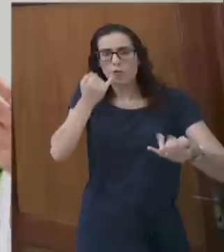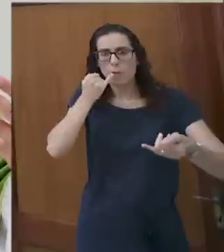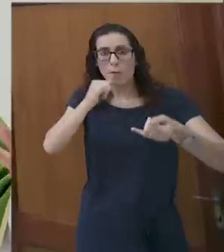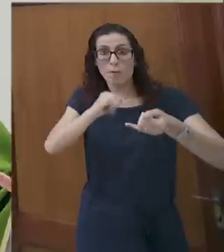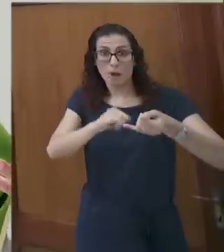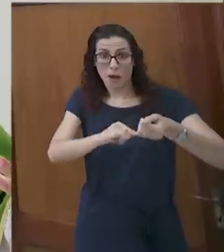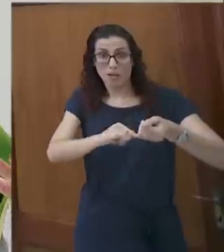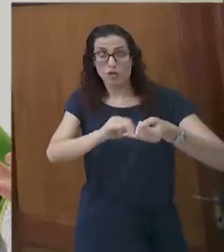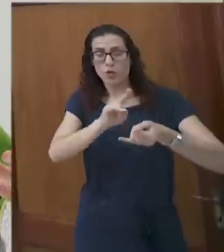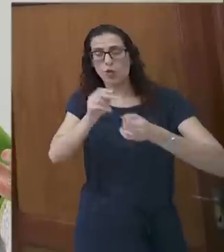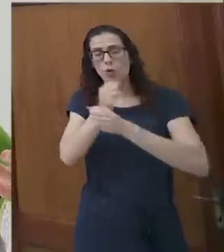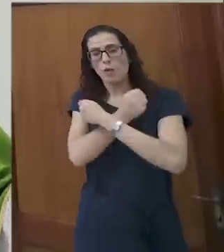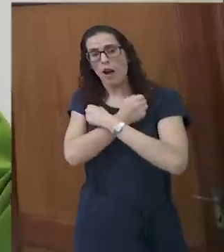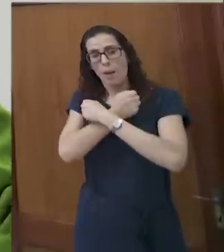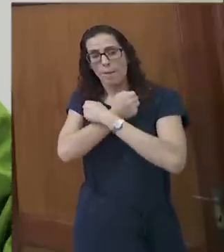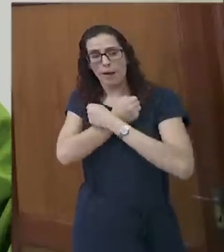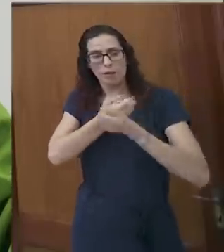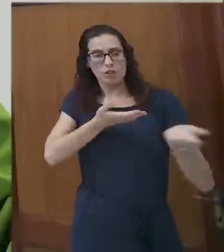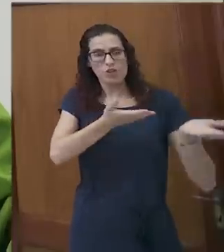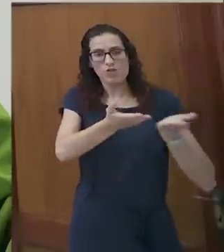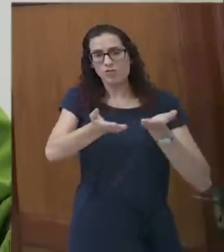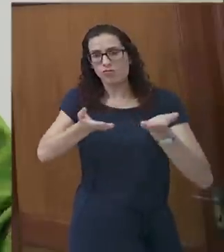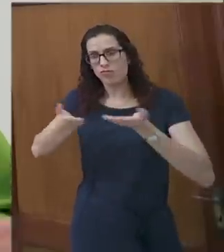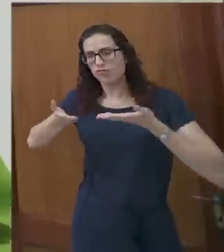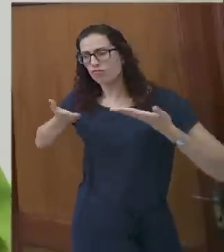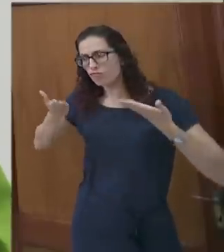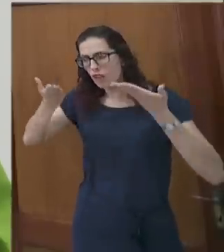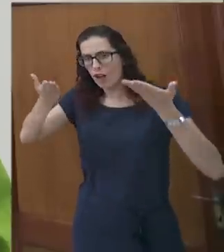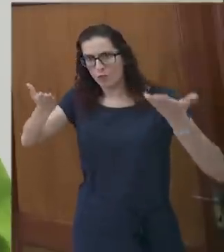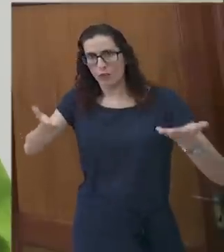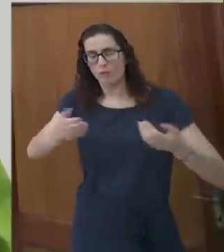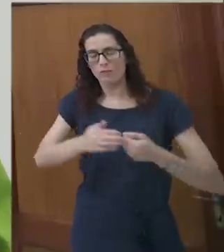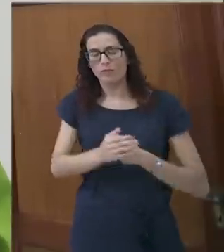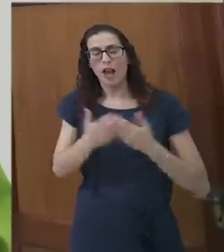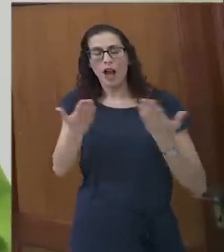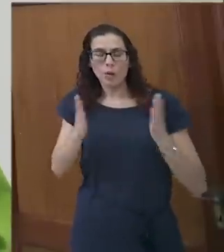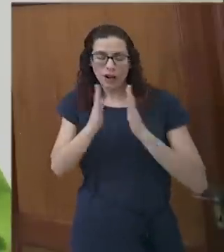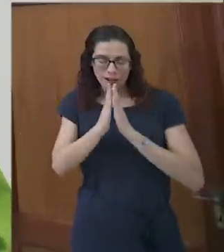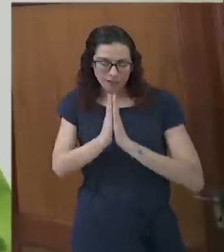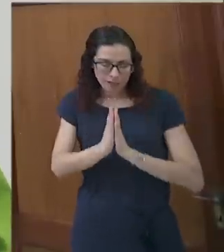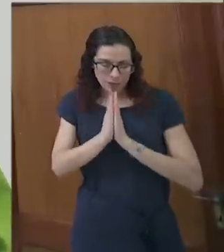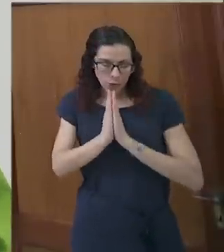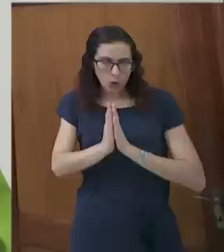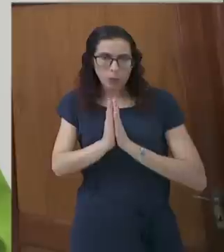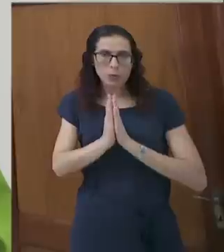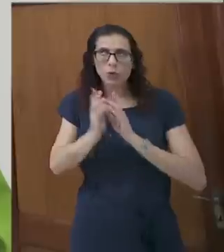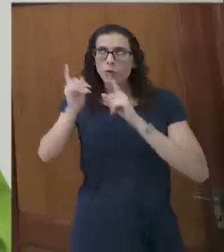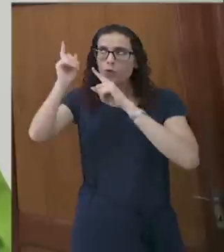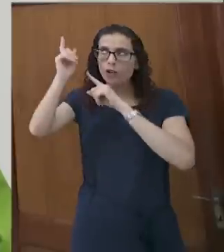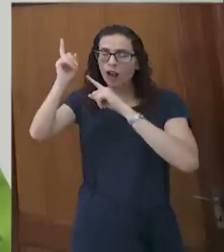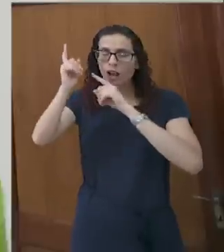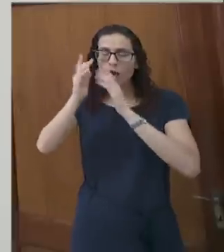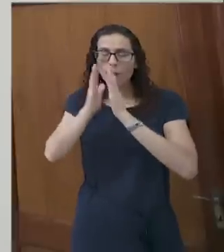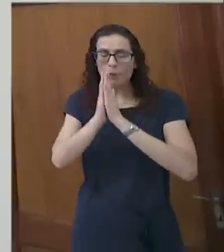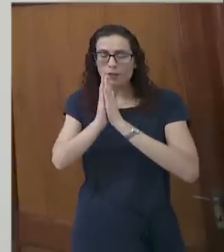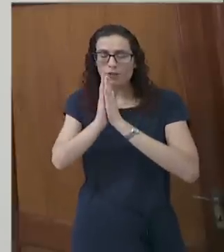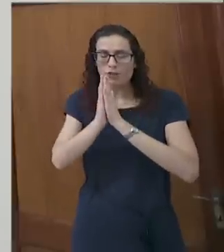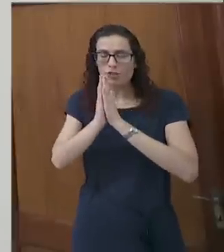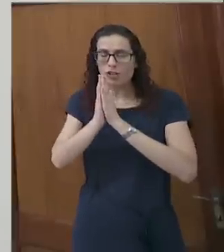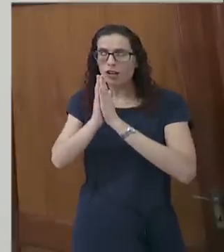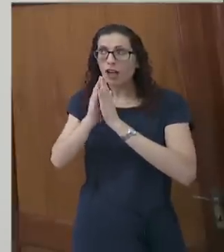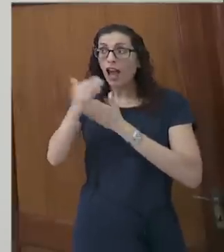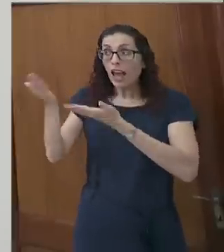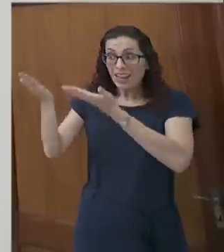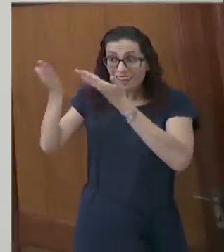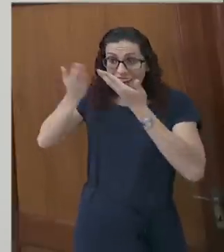Alla mal-oħrajn. Jew nitolbu l-mulej illum għalinna fl-Evanġelu tolbu s-sit iħsat biex jibgħat